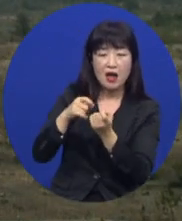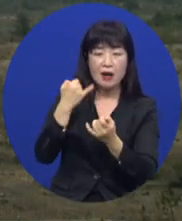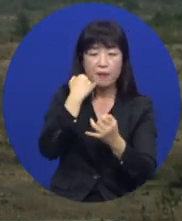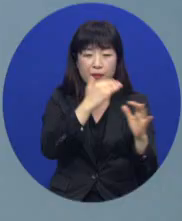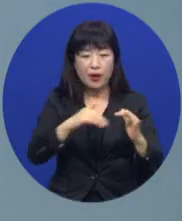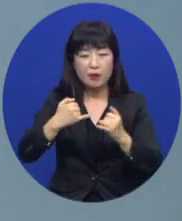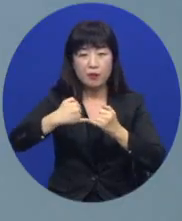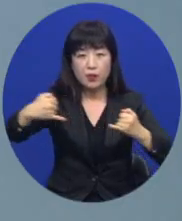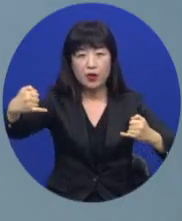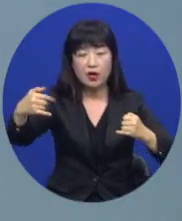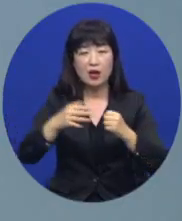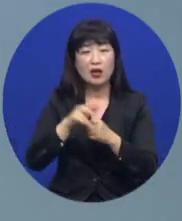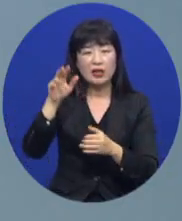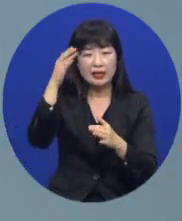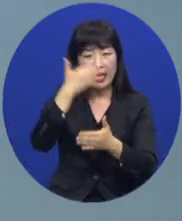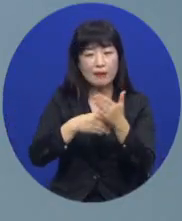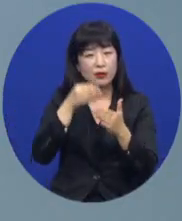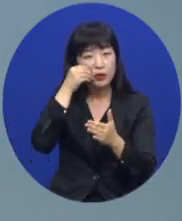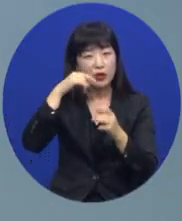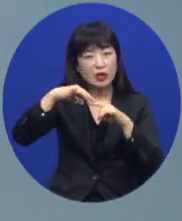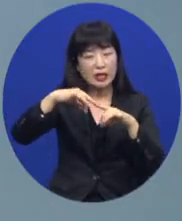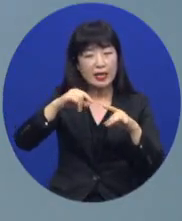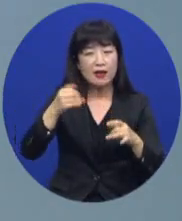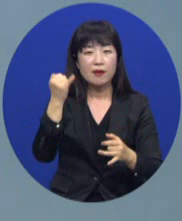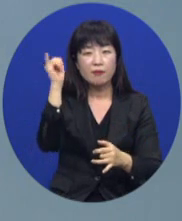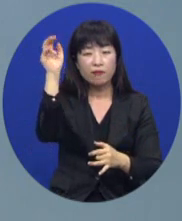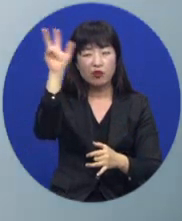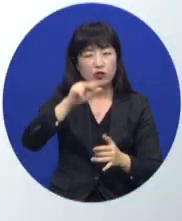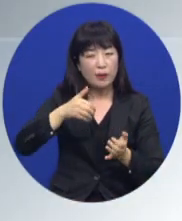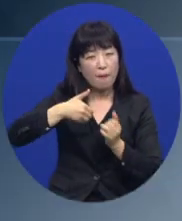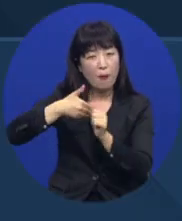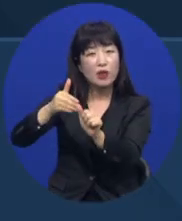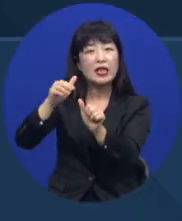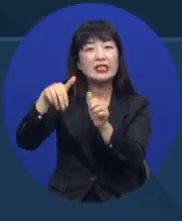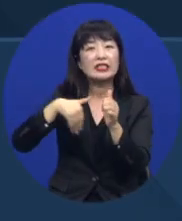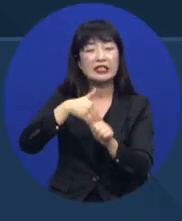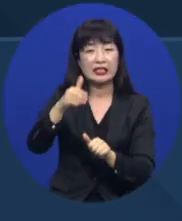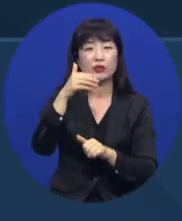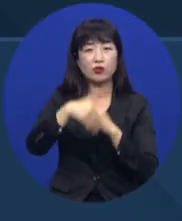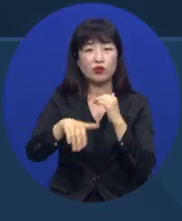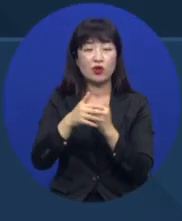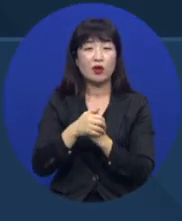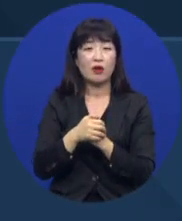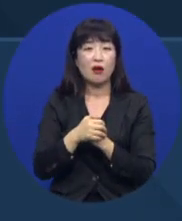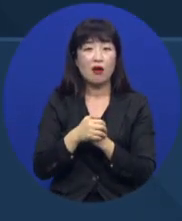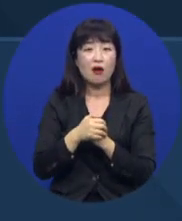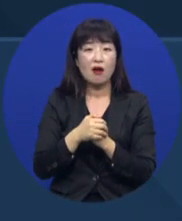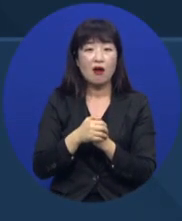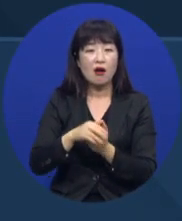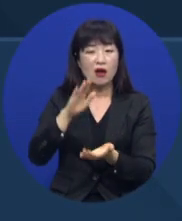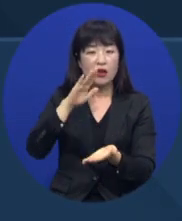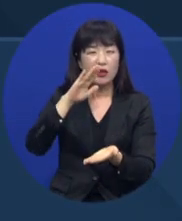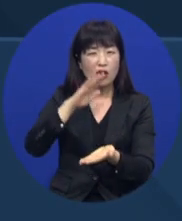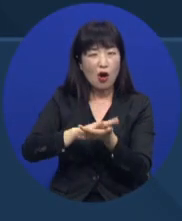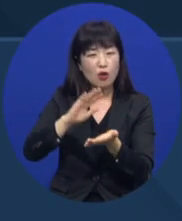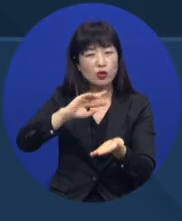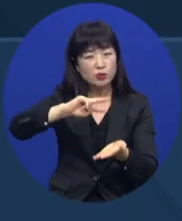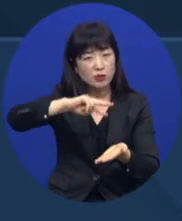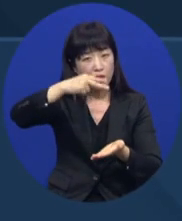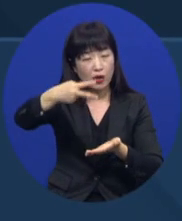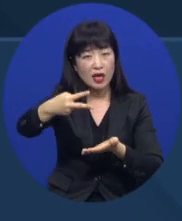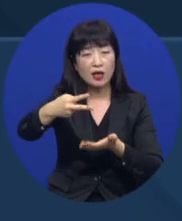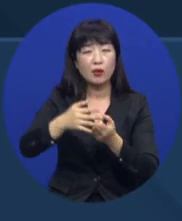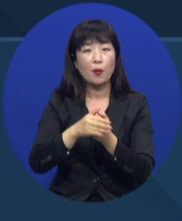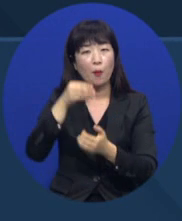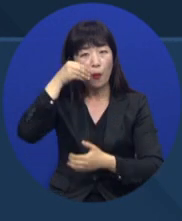남은 전력을 육지로 내보내는 역 쏭 실험도 추진합니다 어 전력을 열로 전환해서 보관 한다거나